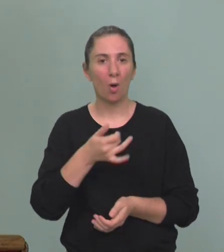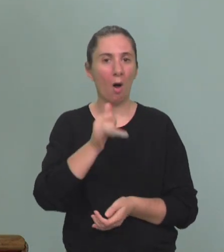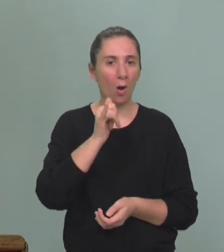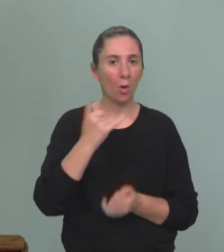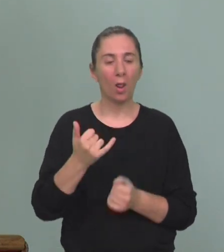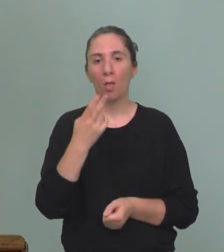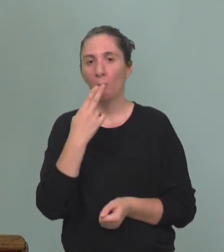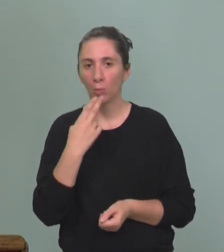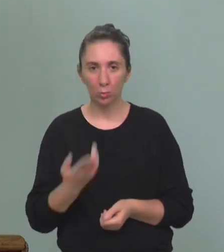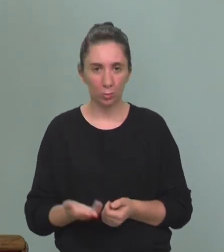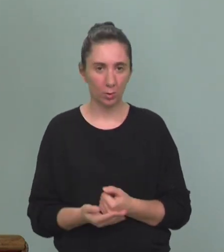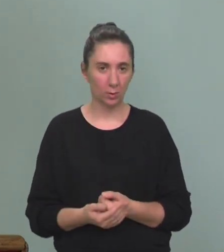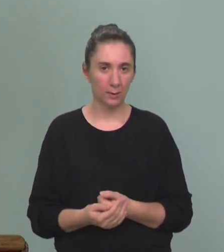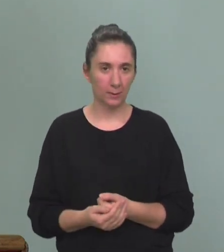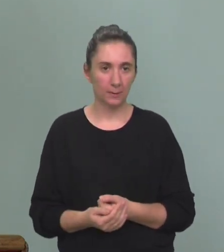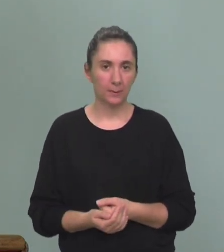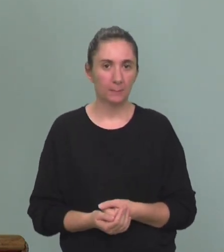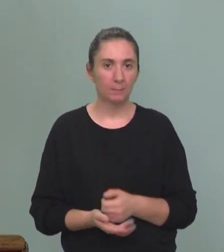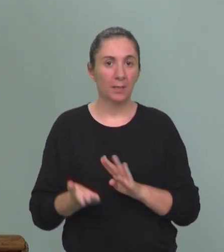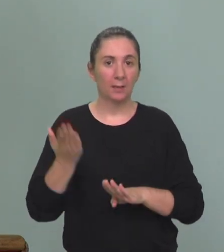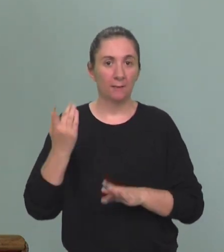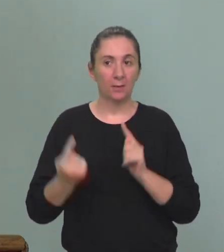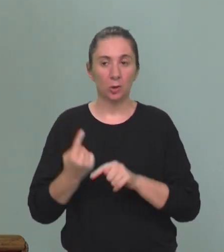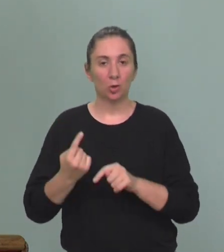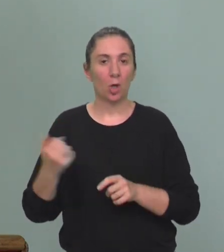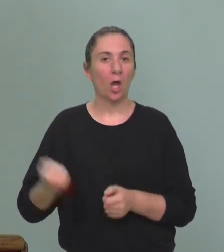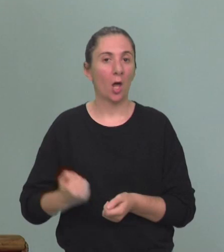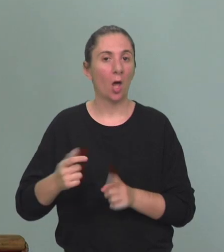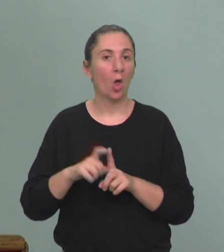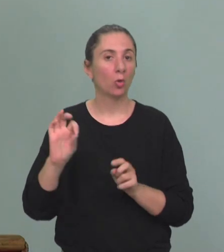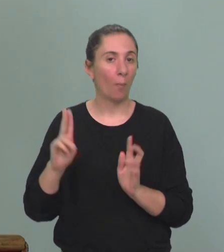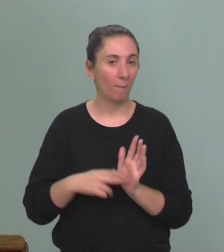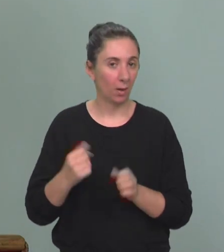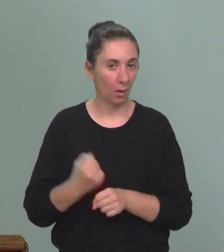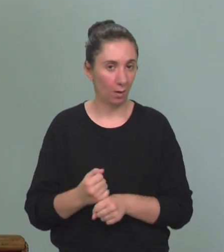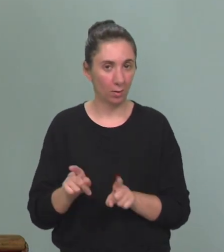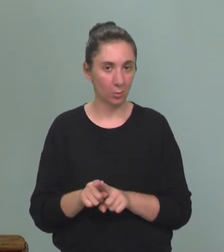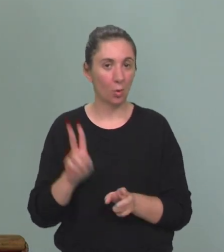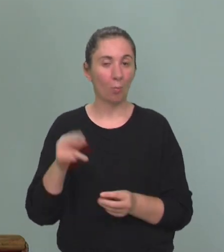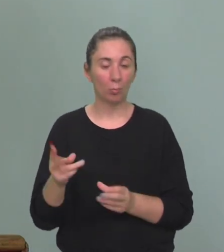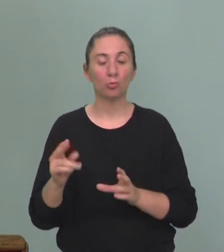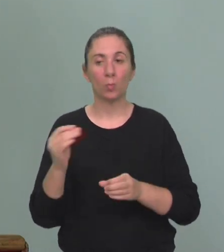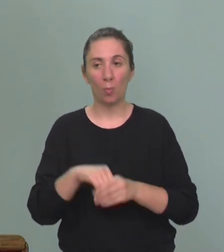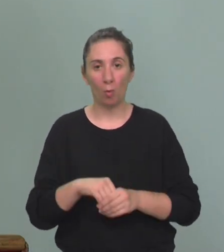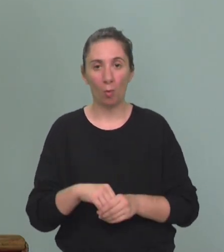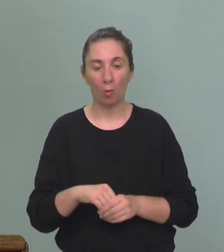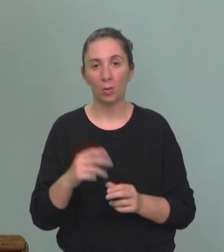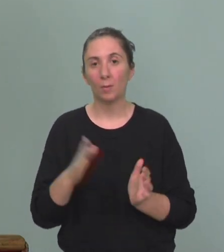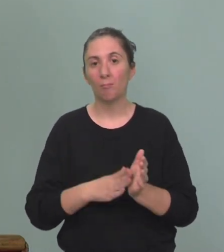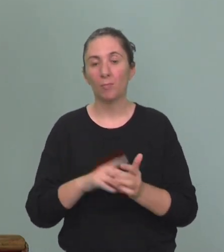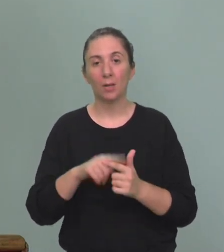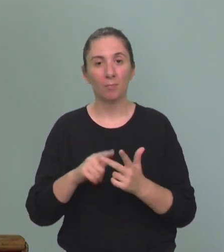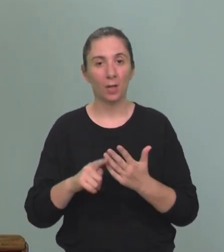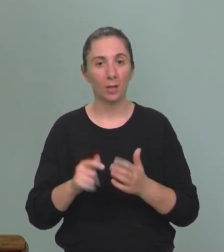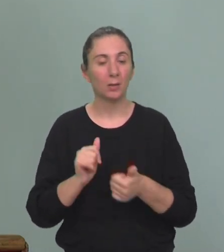ili pušenje, i sve češća pojava dopinga. Onda tu isto možemo navesti par